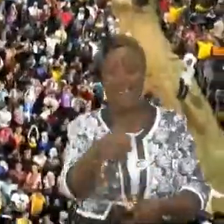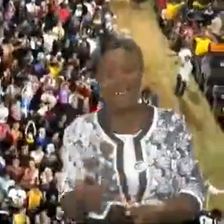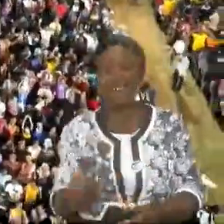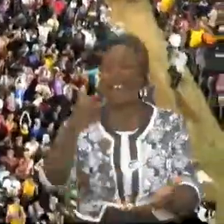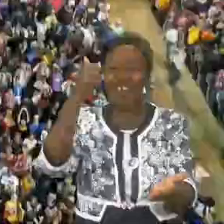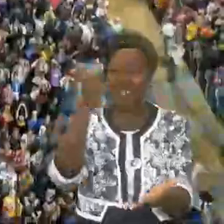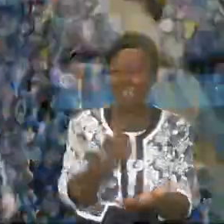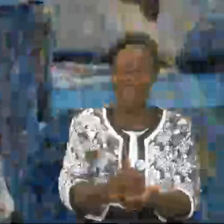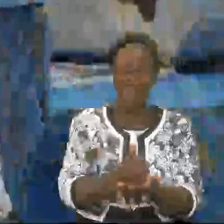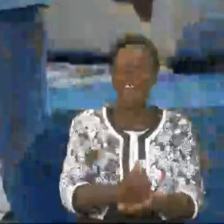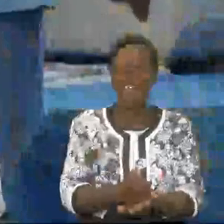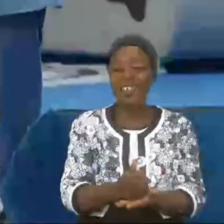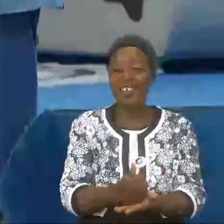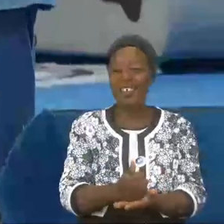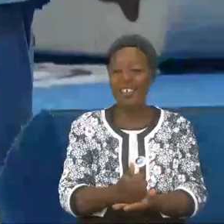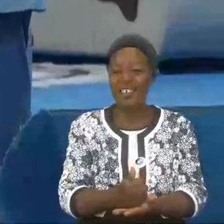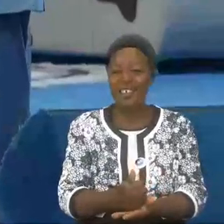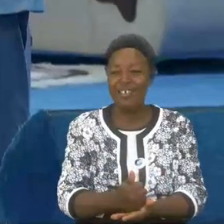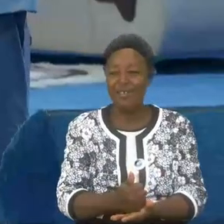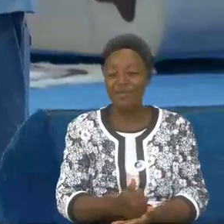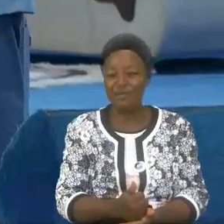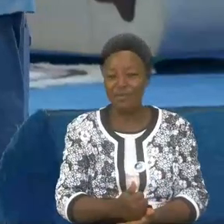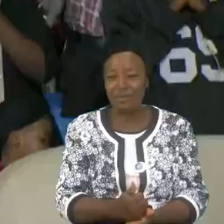grand Amen.